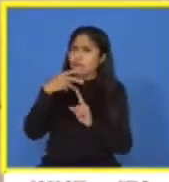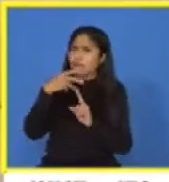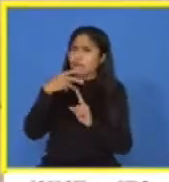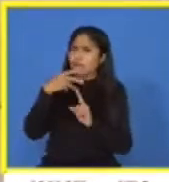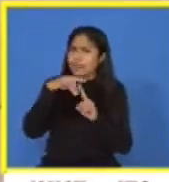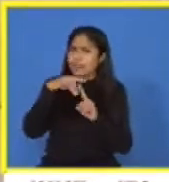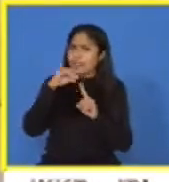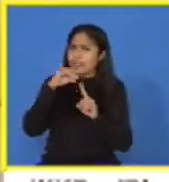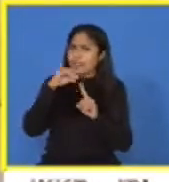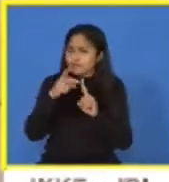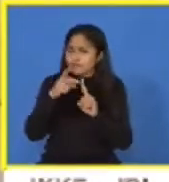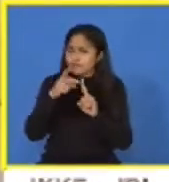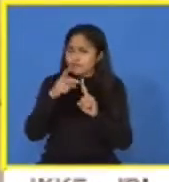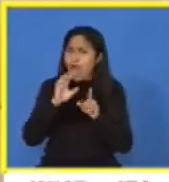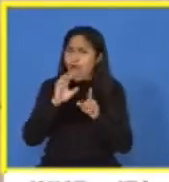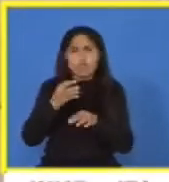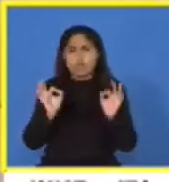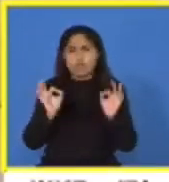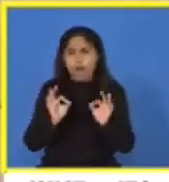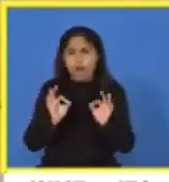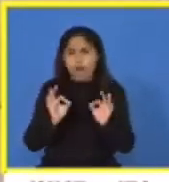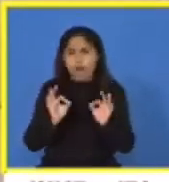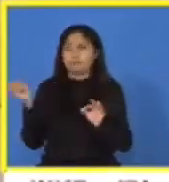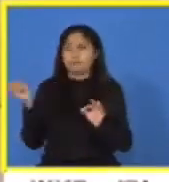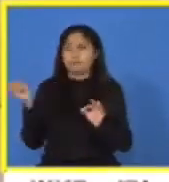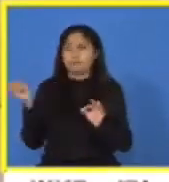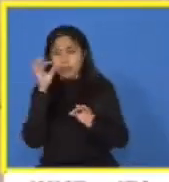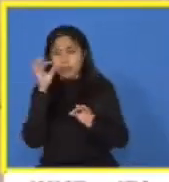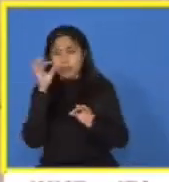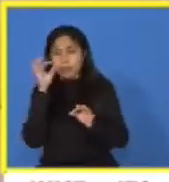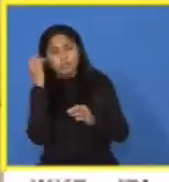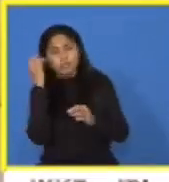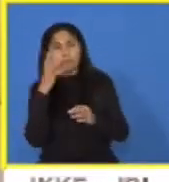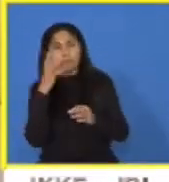Kalau mau dilihat secara data, efektif. Karena